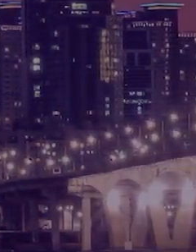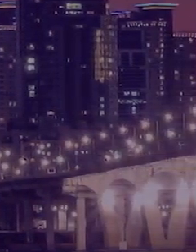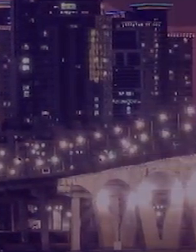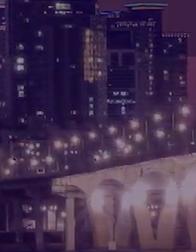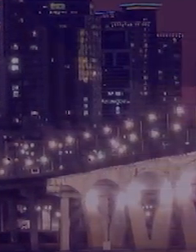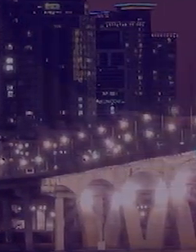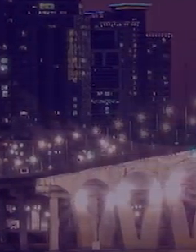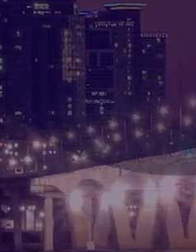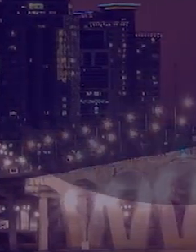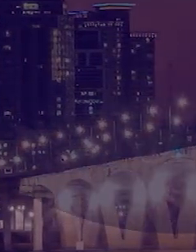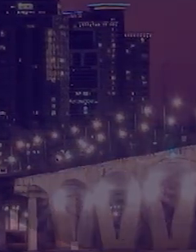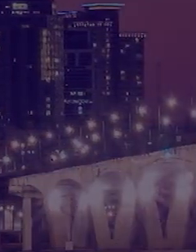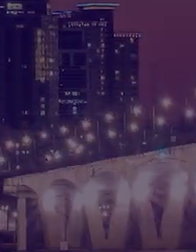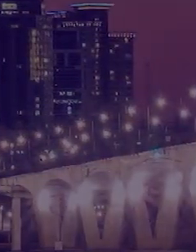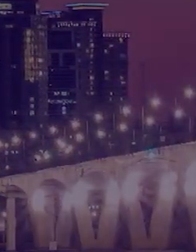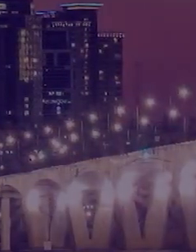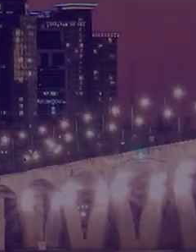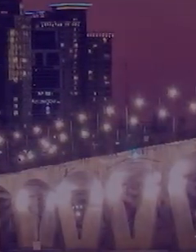덧붙였습니다 아